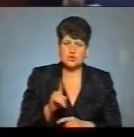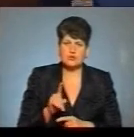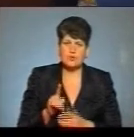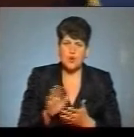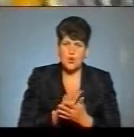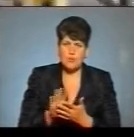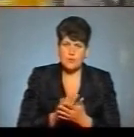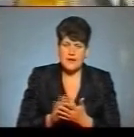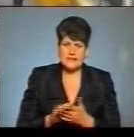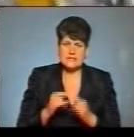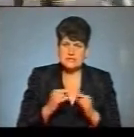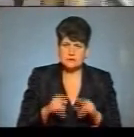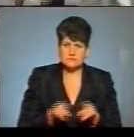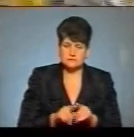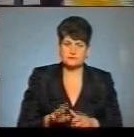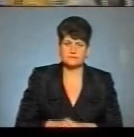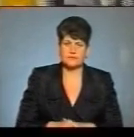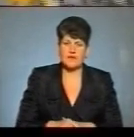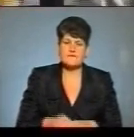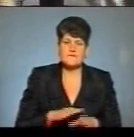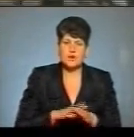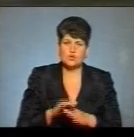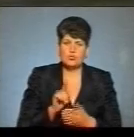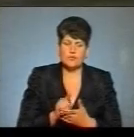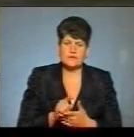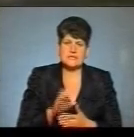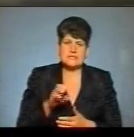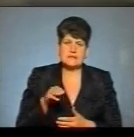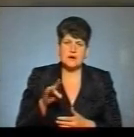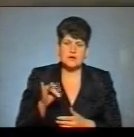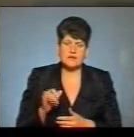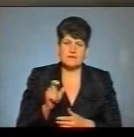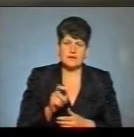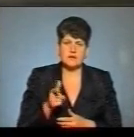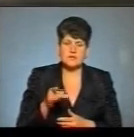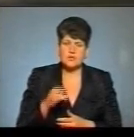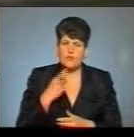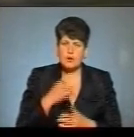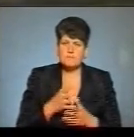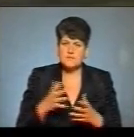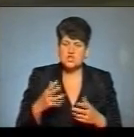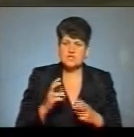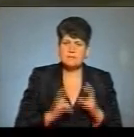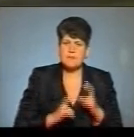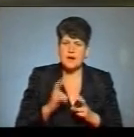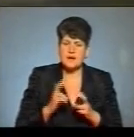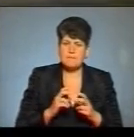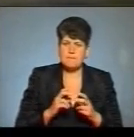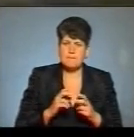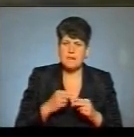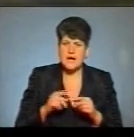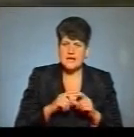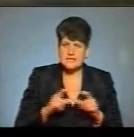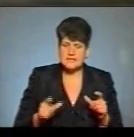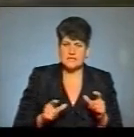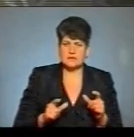обробляти стіл. Виконувач обов'язків староста села Плотича Євгеній Грицишин каже, більшість магазинів та підприємств, які є у селі, працюють і